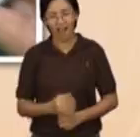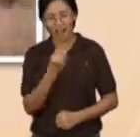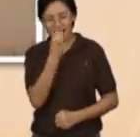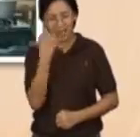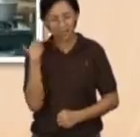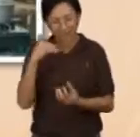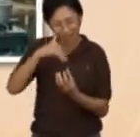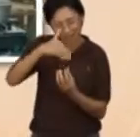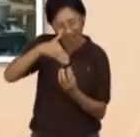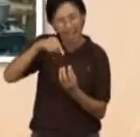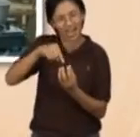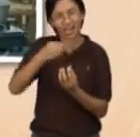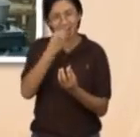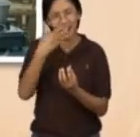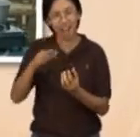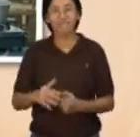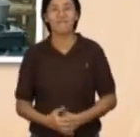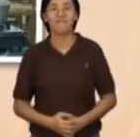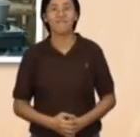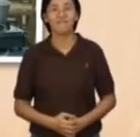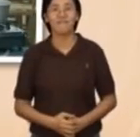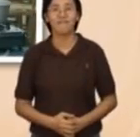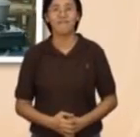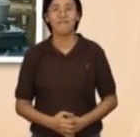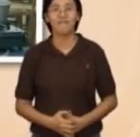กว่า ค ุ้นเคยกว่า ครับผม